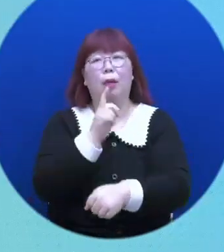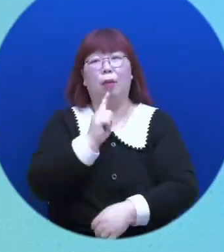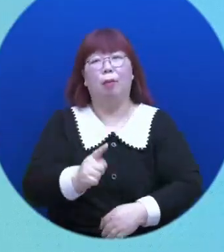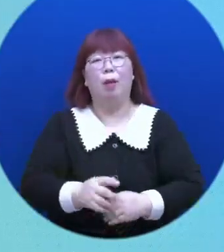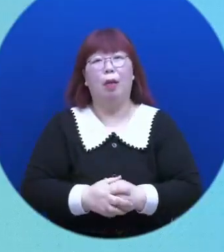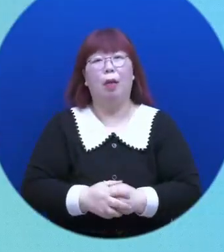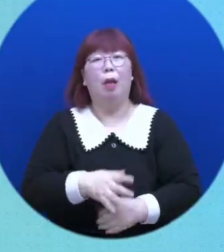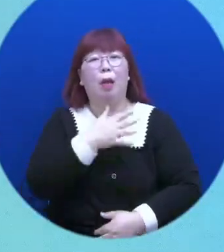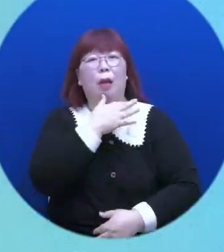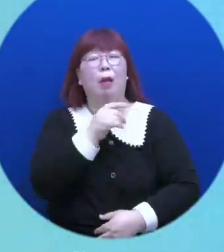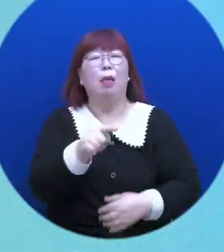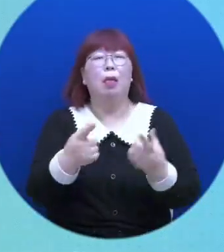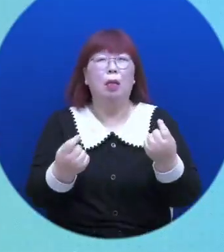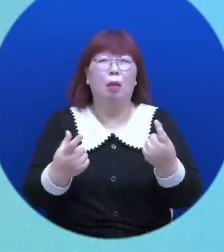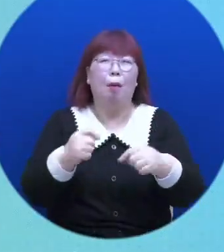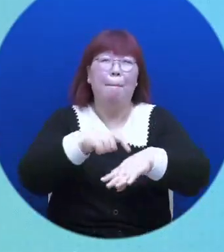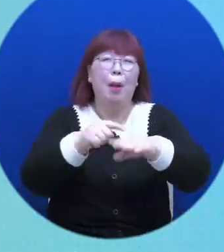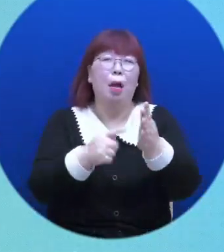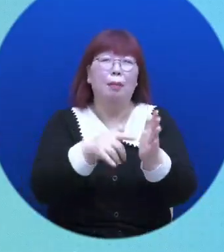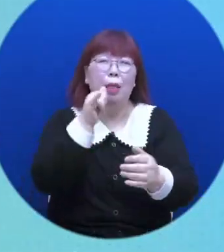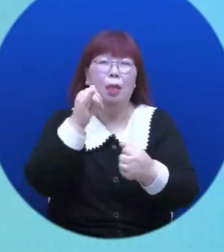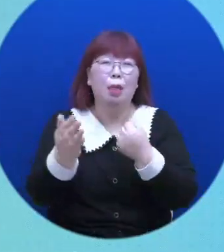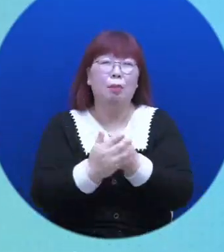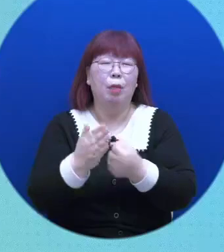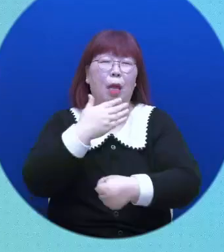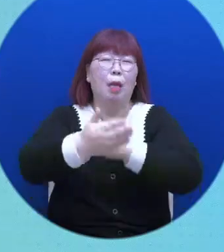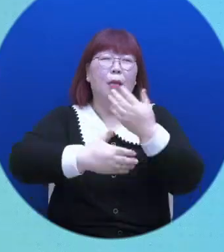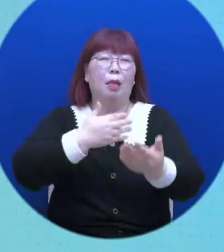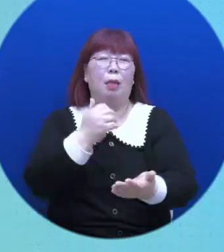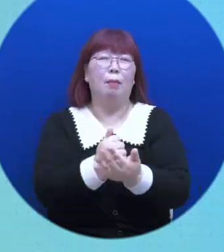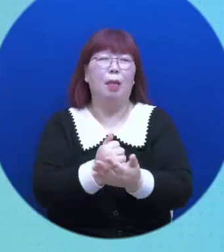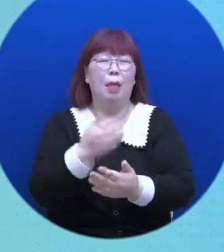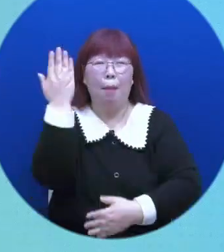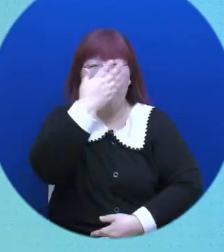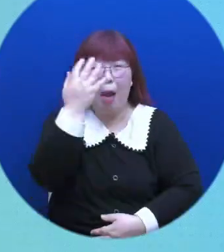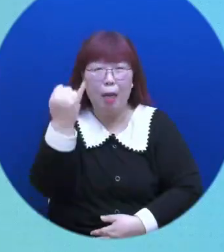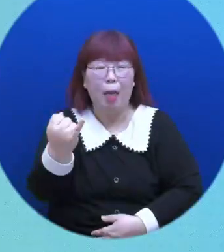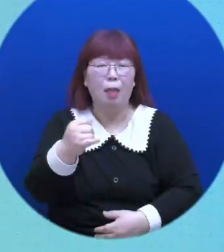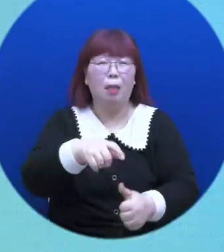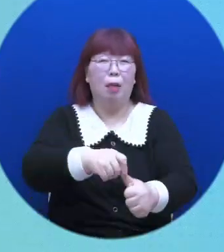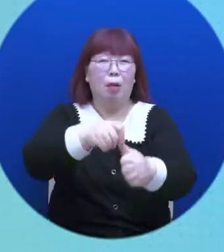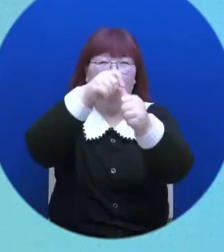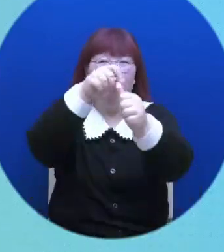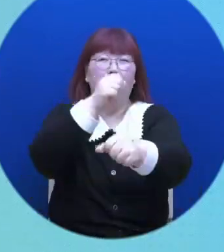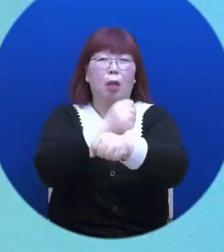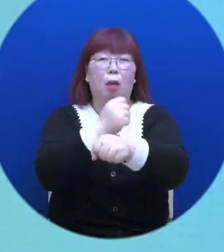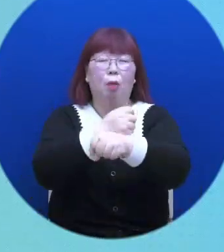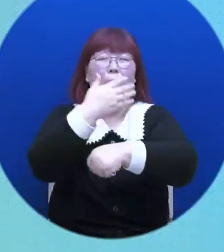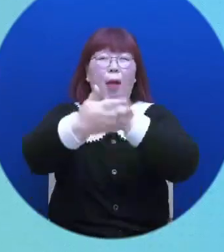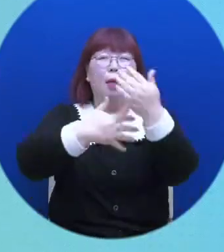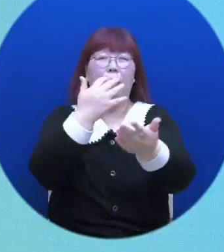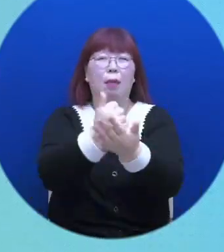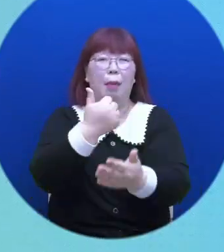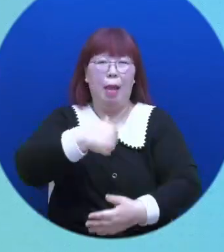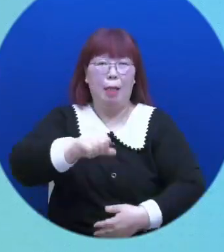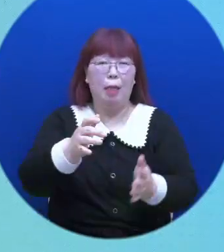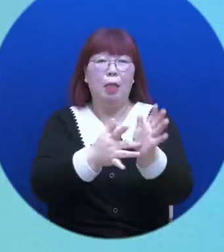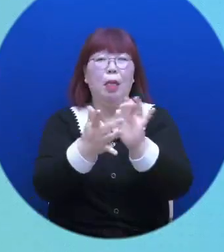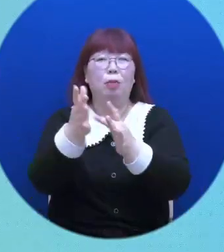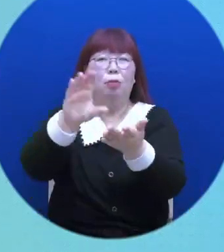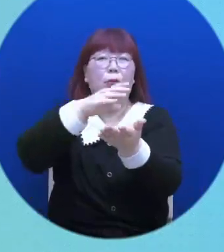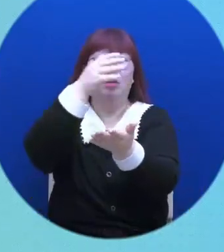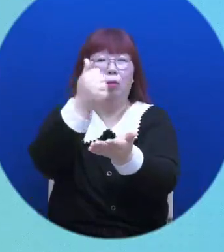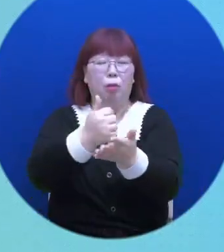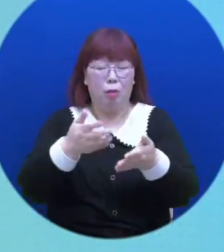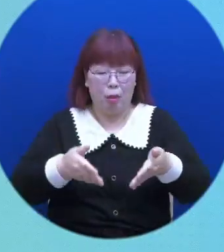아, 이런 마음을 준비하고 있기 때문에 하나님께서 마리아를 캐스팅하고 하나님의 아들 예수 그리스도를